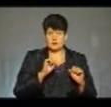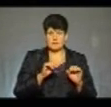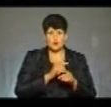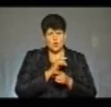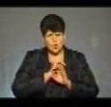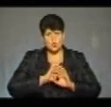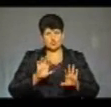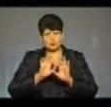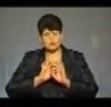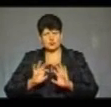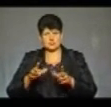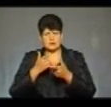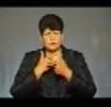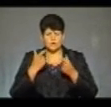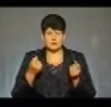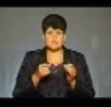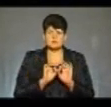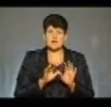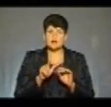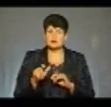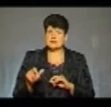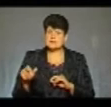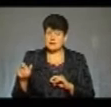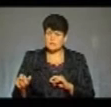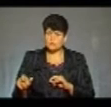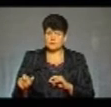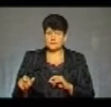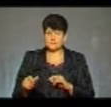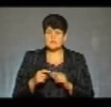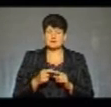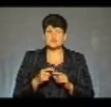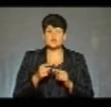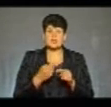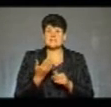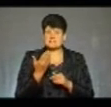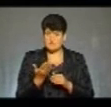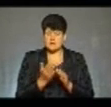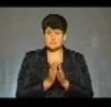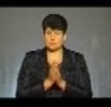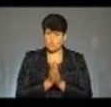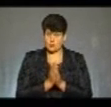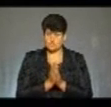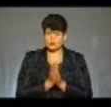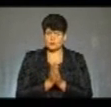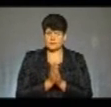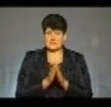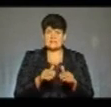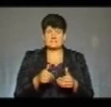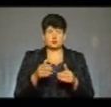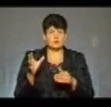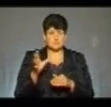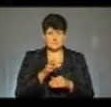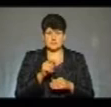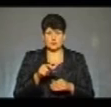інформації і доведення до населення. Через вас прошу звернути всіх